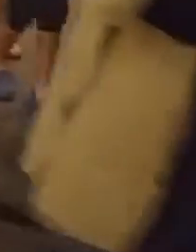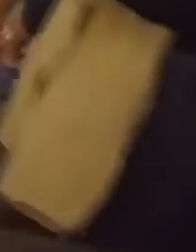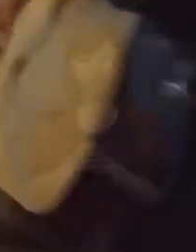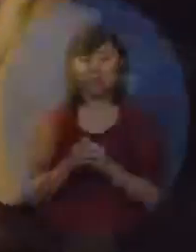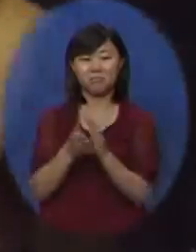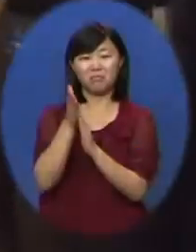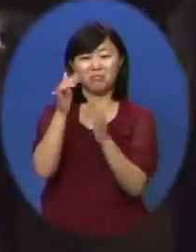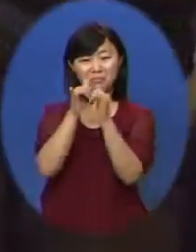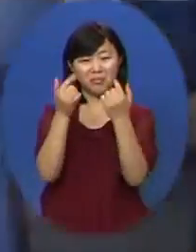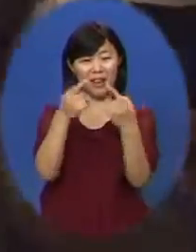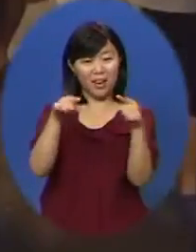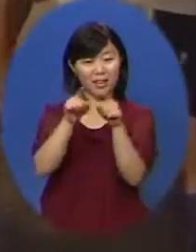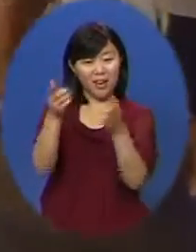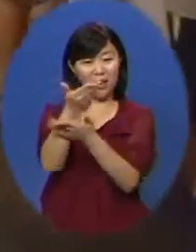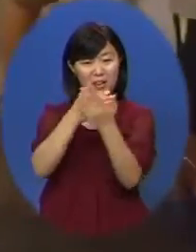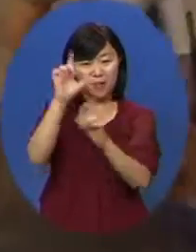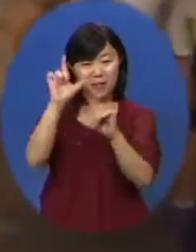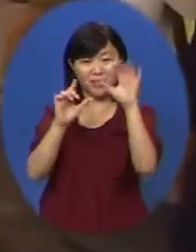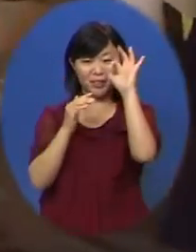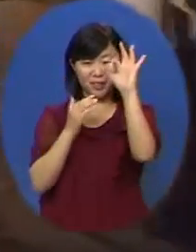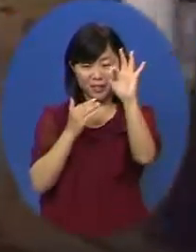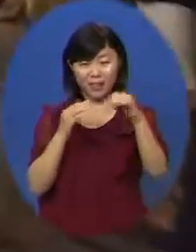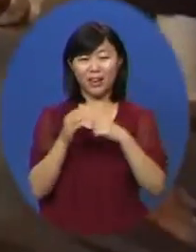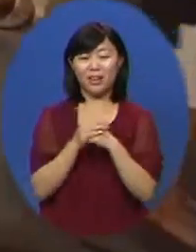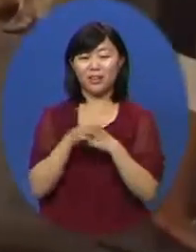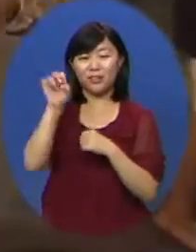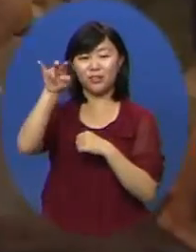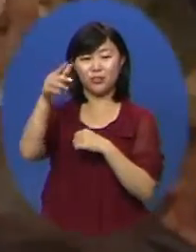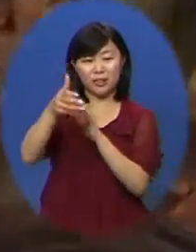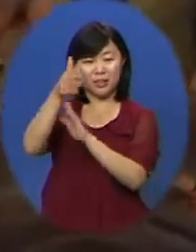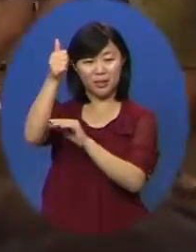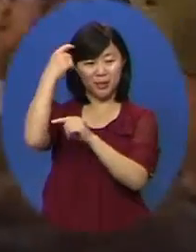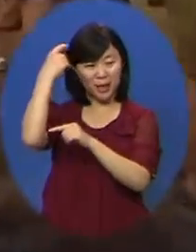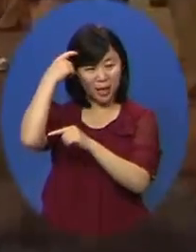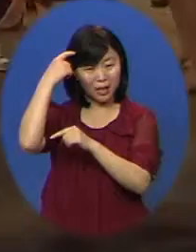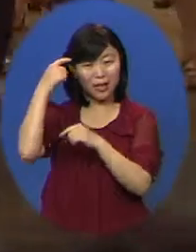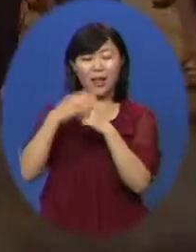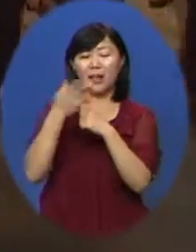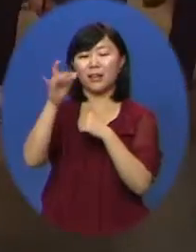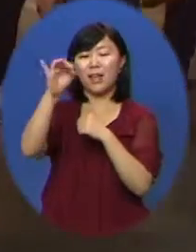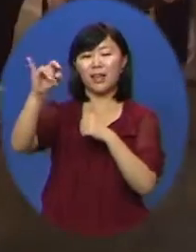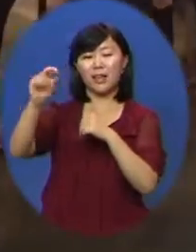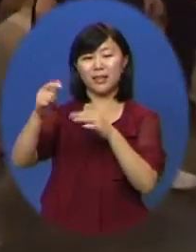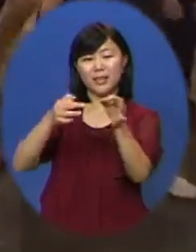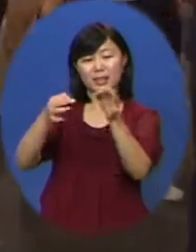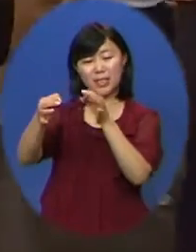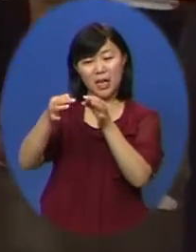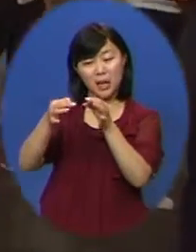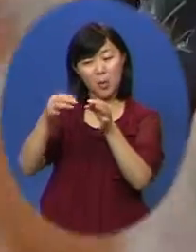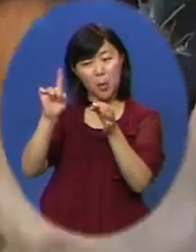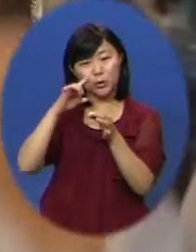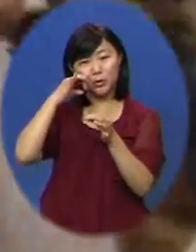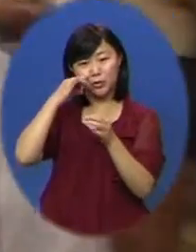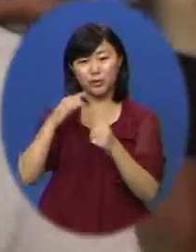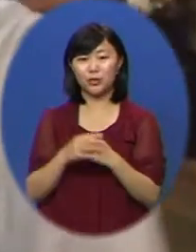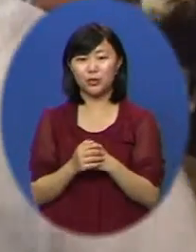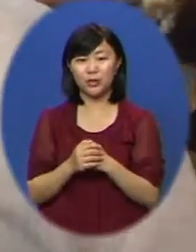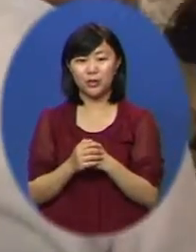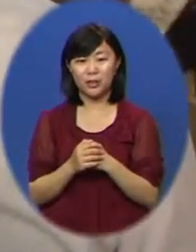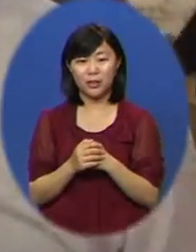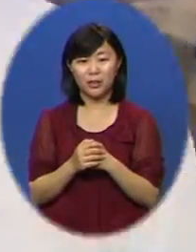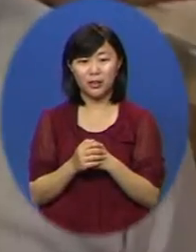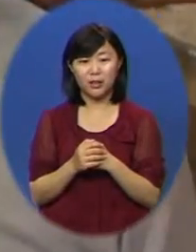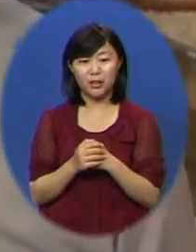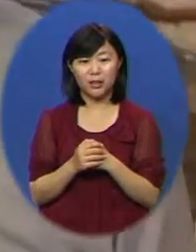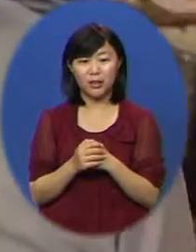시민들과 함께 어울리는 모습을 보고 있으니 윤장현 시장님이 생각하는 대인시장이 궁금해졌다. 어떠세요?